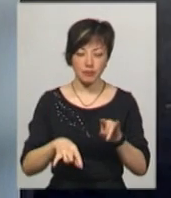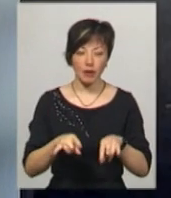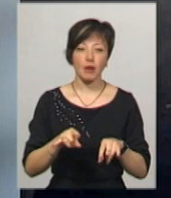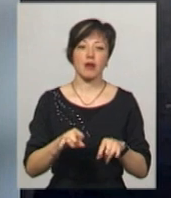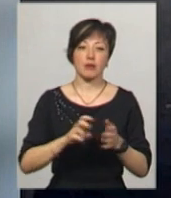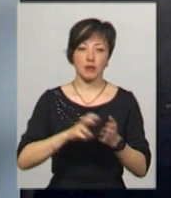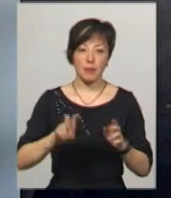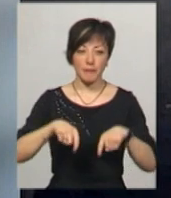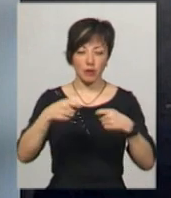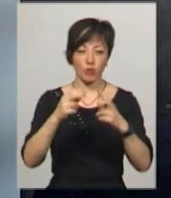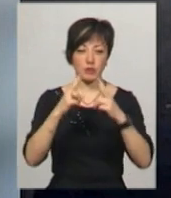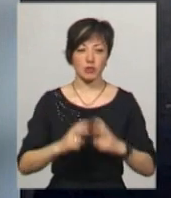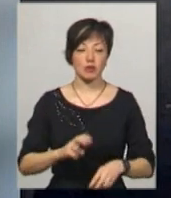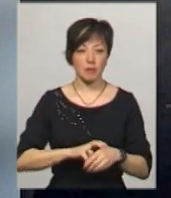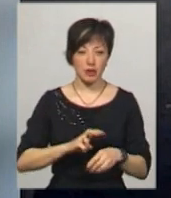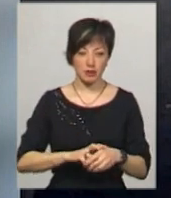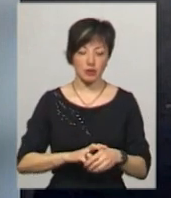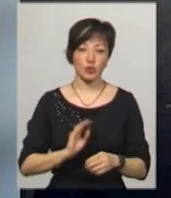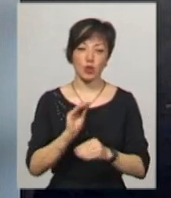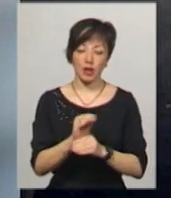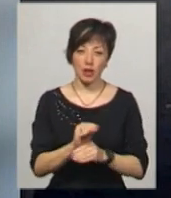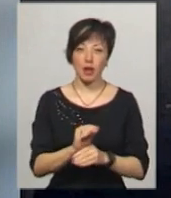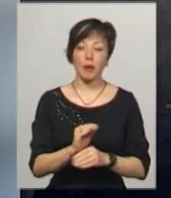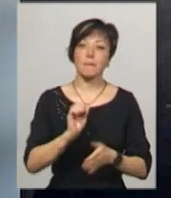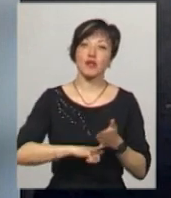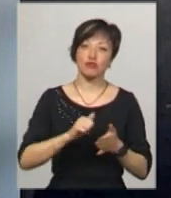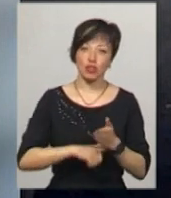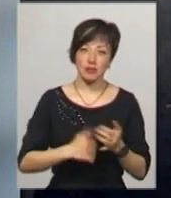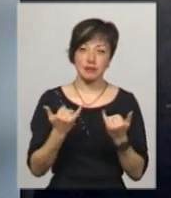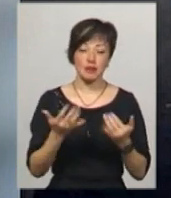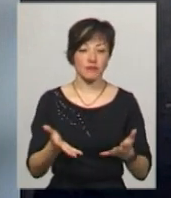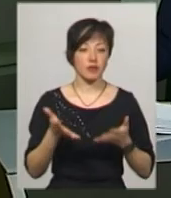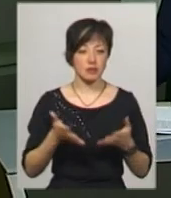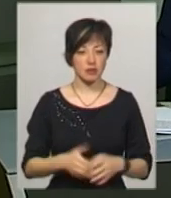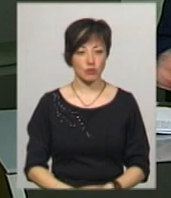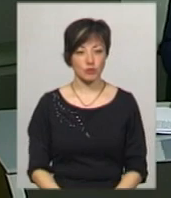Його передали на обстеження медикам. Інна Глега додає, мотиви його вчинку встановлюються.